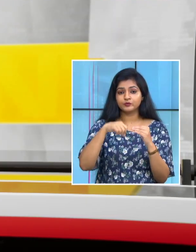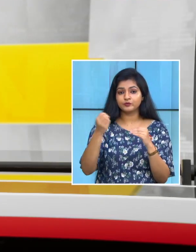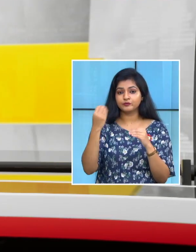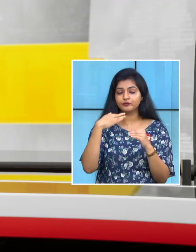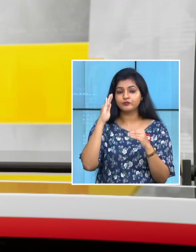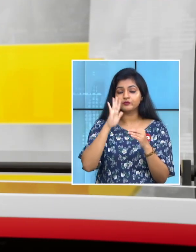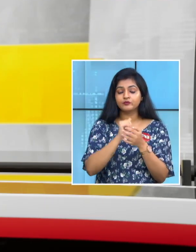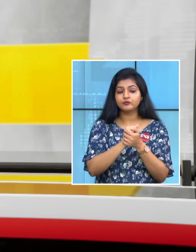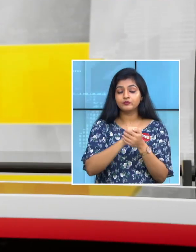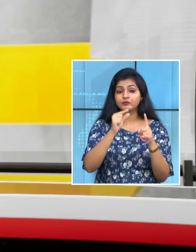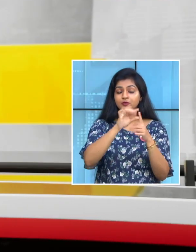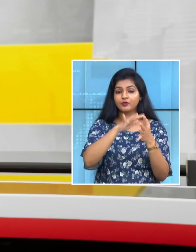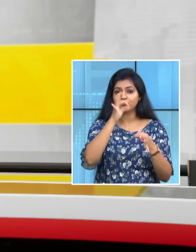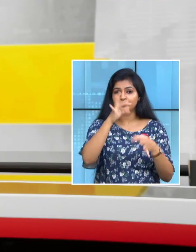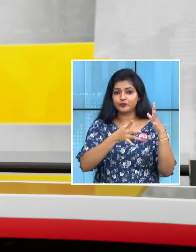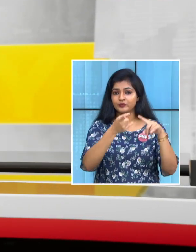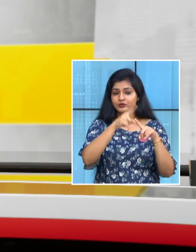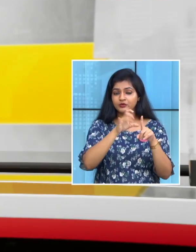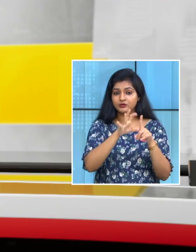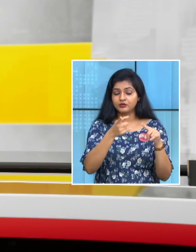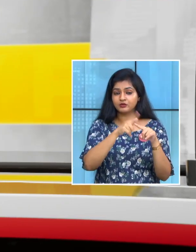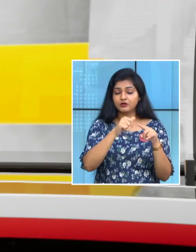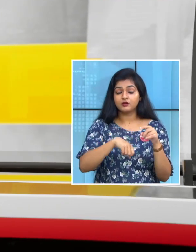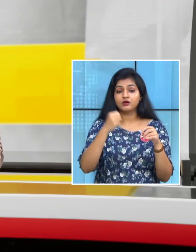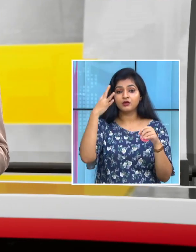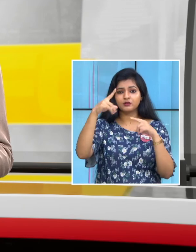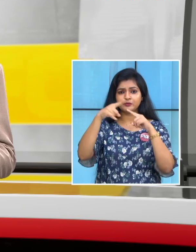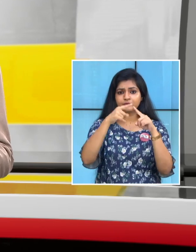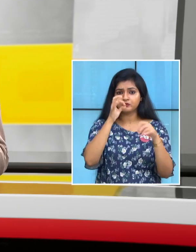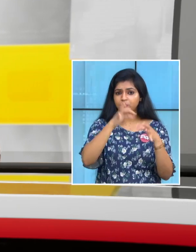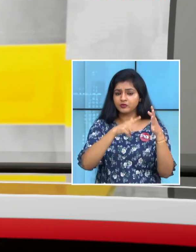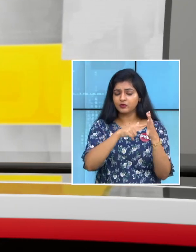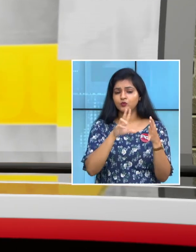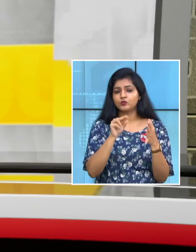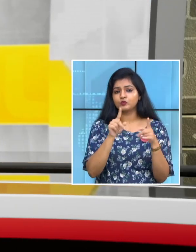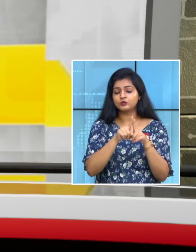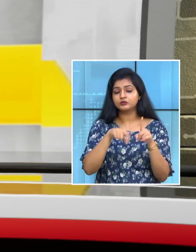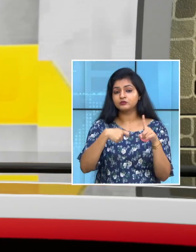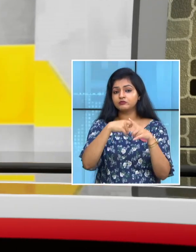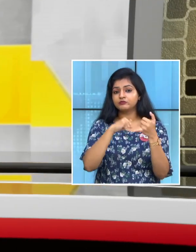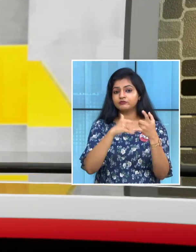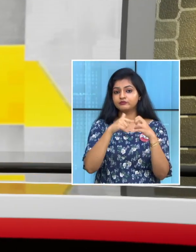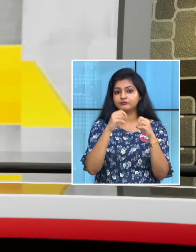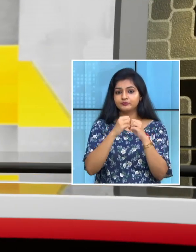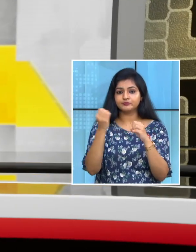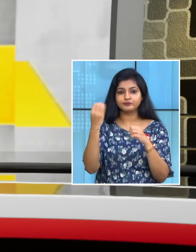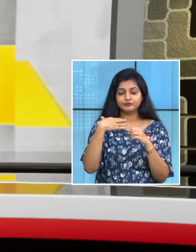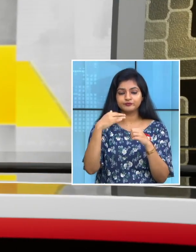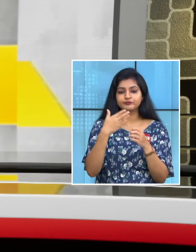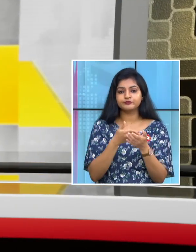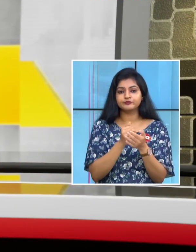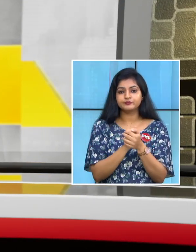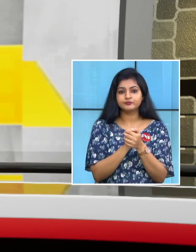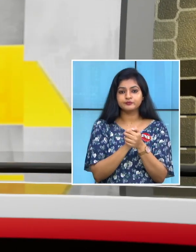അറിയിക്കുന്നുണ്ട്. പാപ്പനംകോട്ടെ തീപിടുത്ത അപകടവുമായി ബന്ധപ്പെട്ട് ഷോർട്ട് സർക്യൂട്ട് അല്ല എന്നുള്ള പ്രാഥമിക നിഗമനത്തിലേക്ക് KSCB എത്തിച്ചേരുന്നുവെന്നാണ് അലക്സ് ഇപ്പോൾ